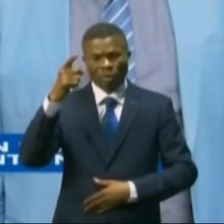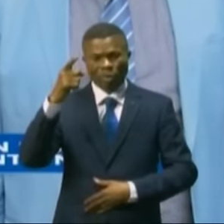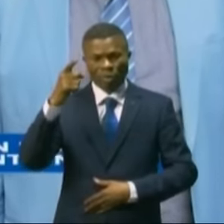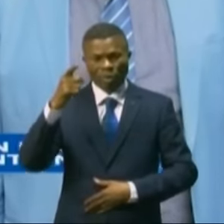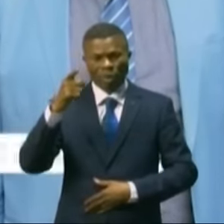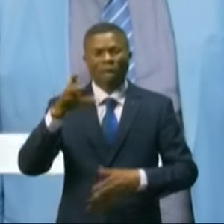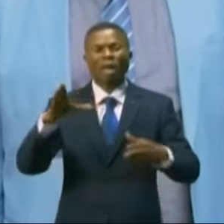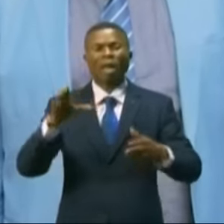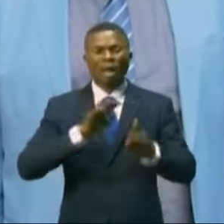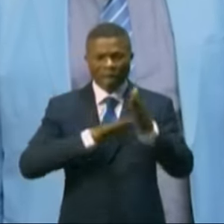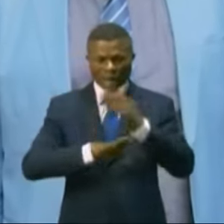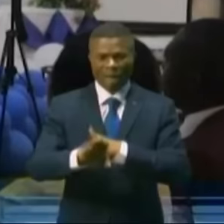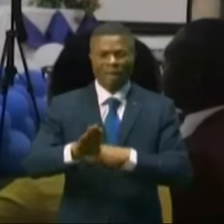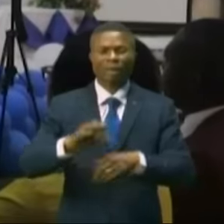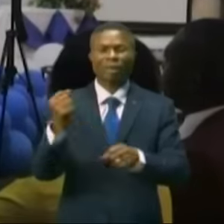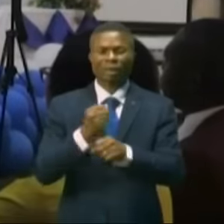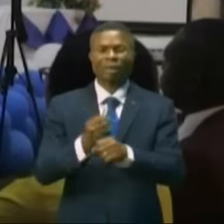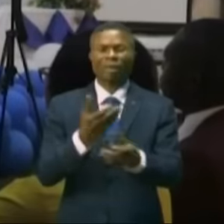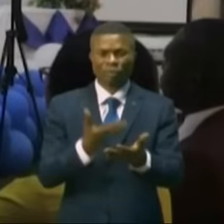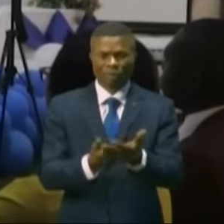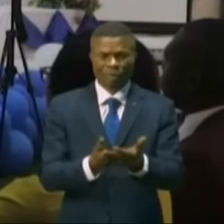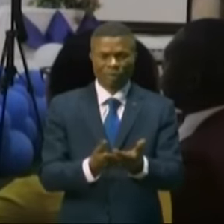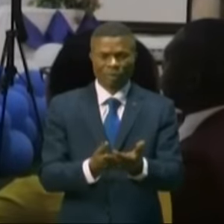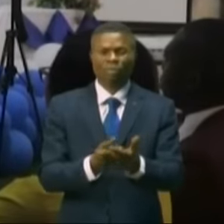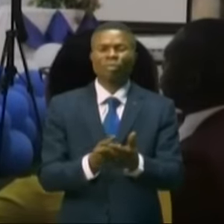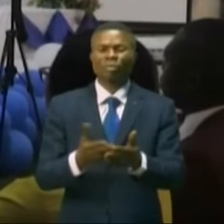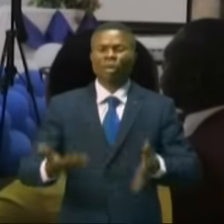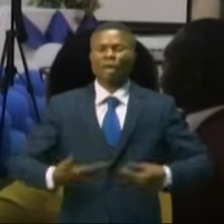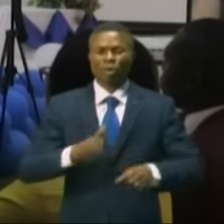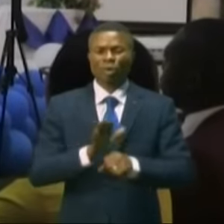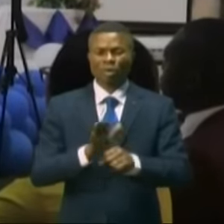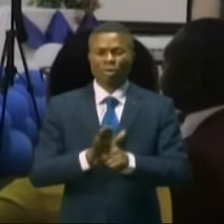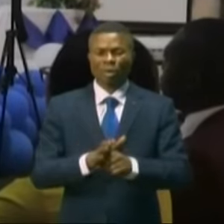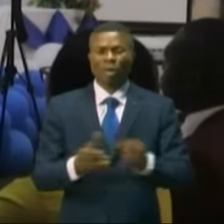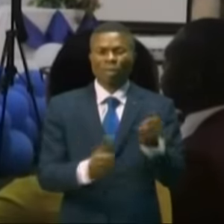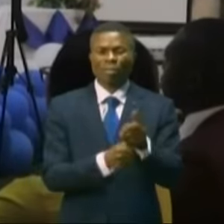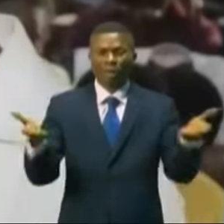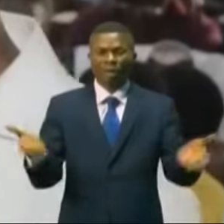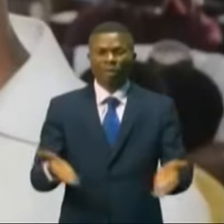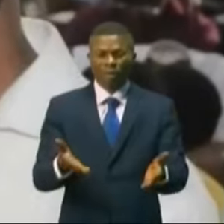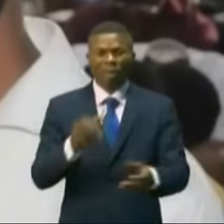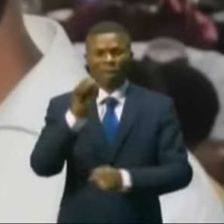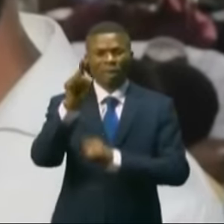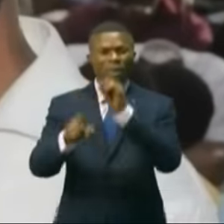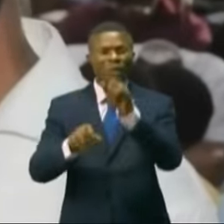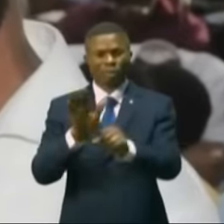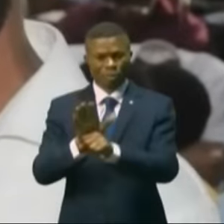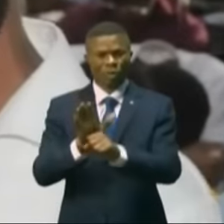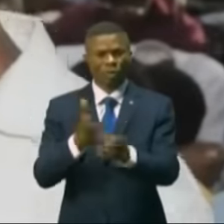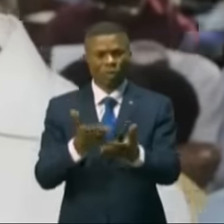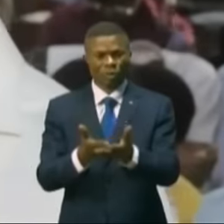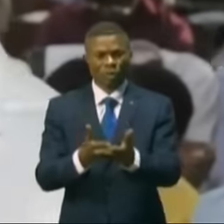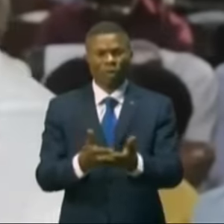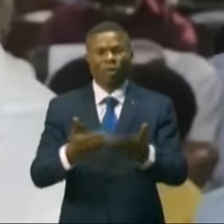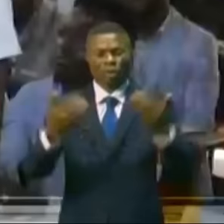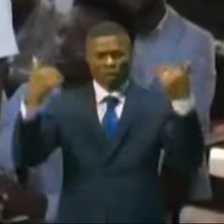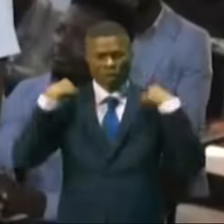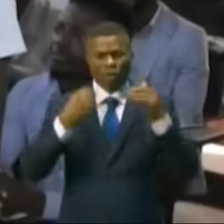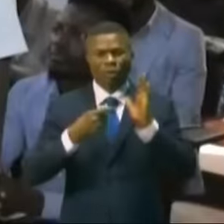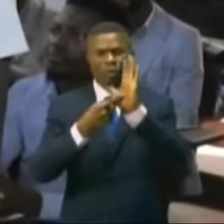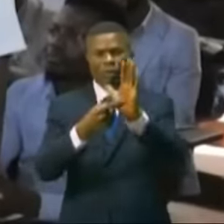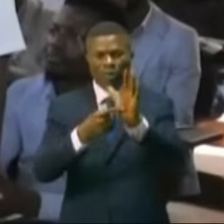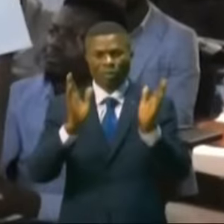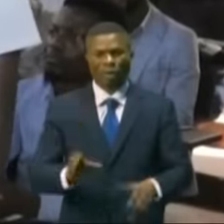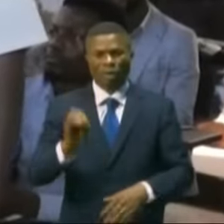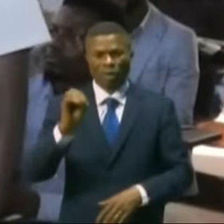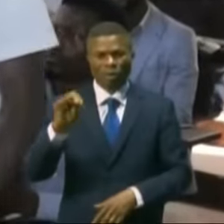accéder à cette profession. Très intéressé, le participant a posé plusieurs questions aux représentants de l'ONEC qui